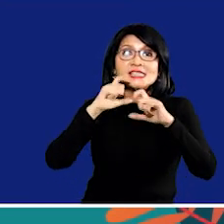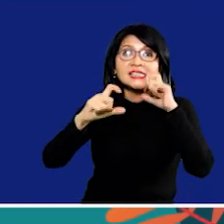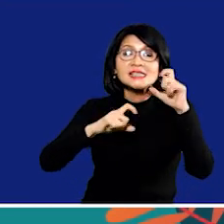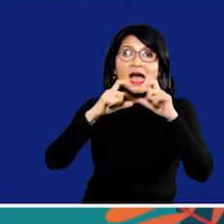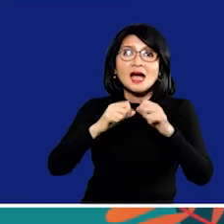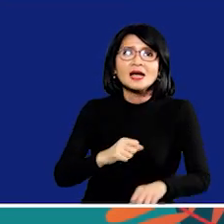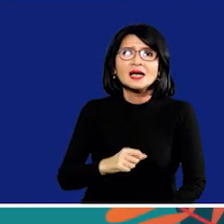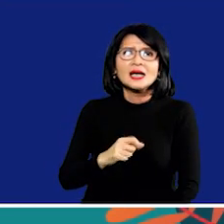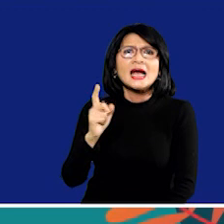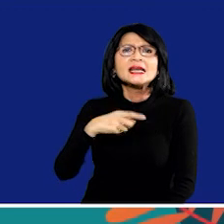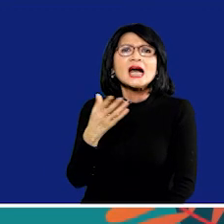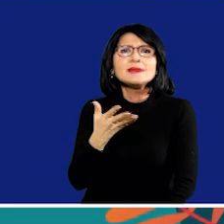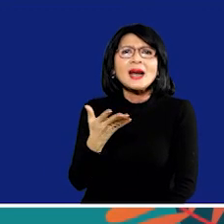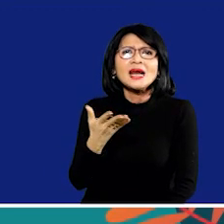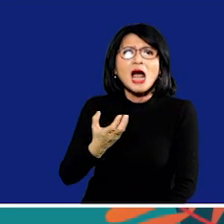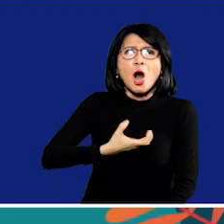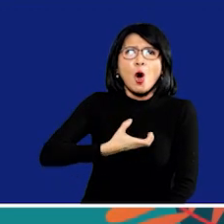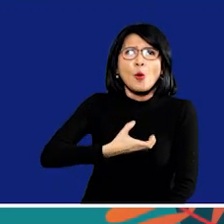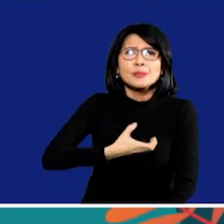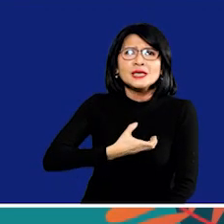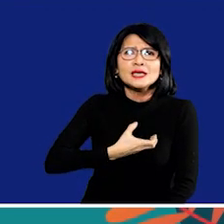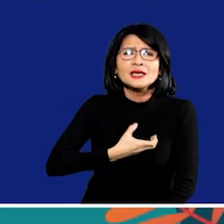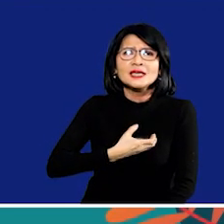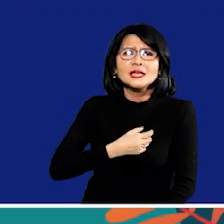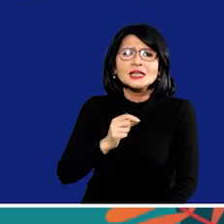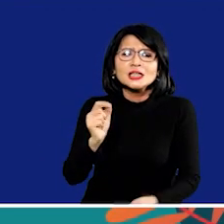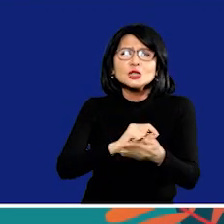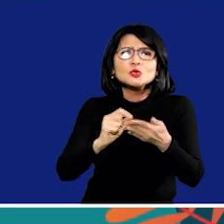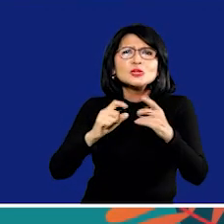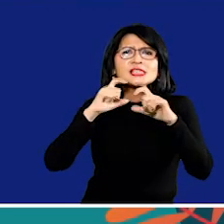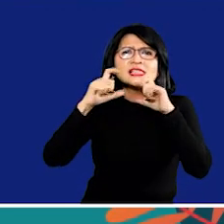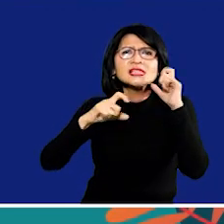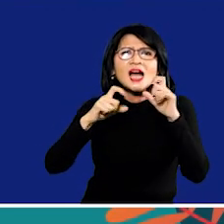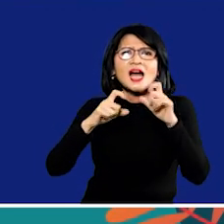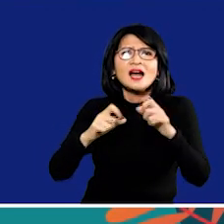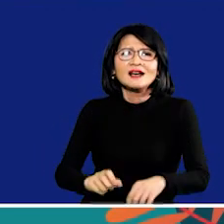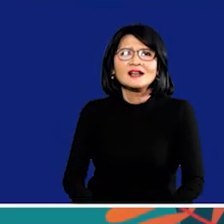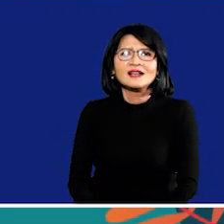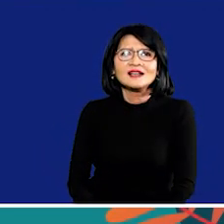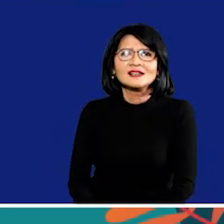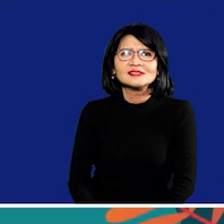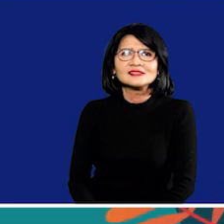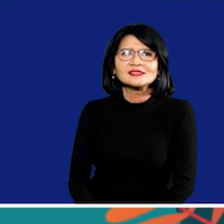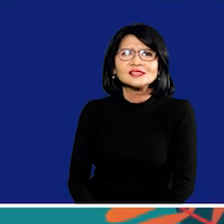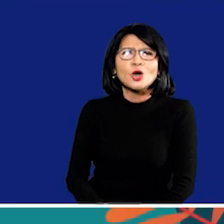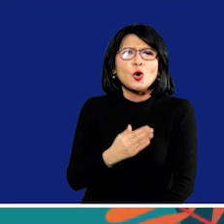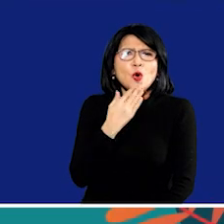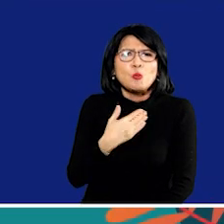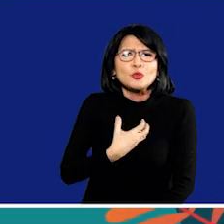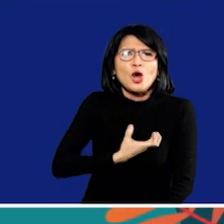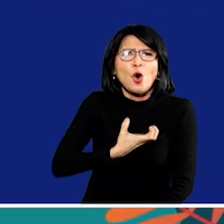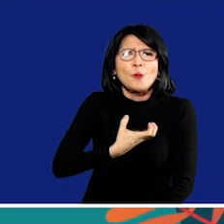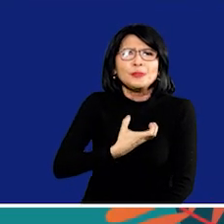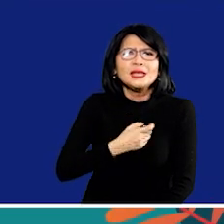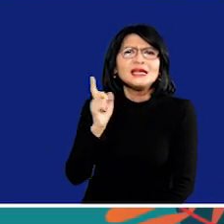Itu dapat dari mana hobi itu? Kok bisa menjadi hobi itu? Bisa belajar. Jadi punya hobi